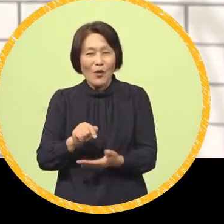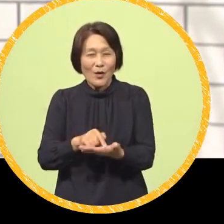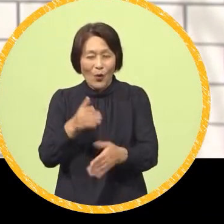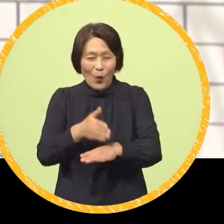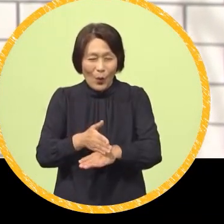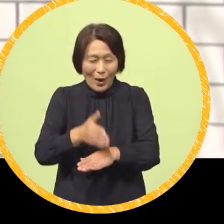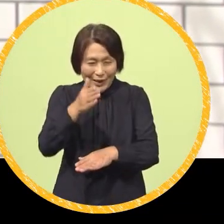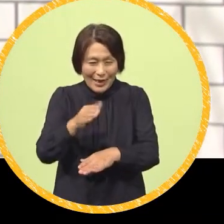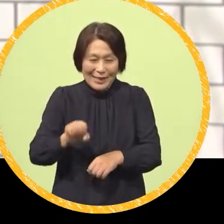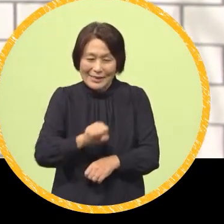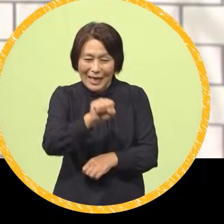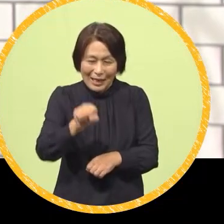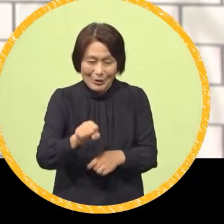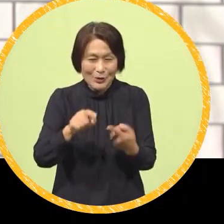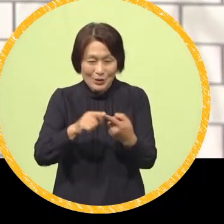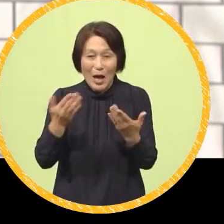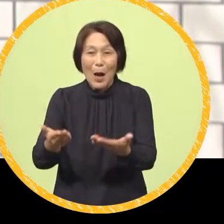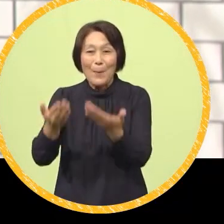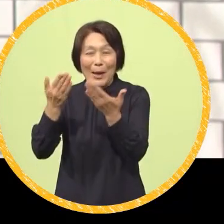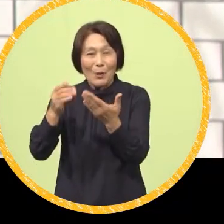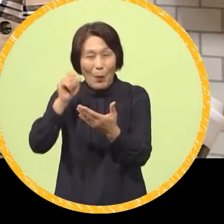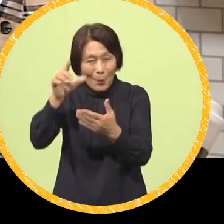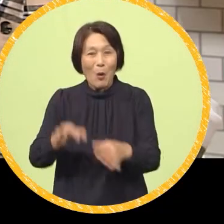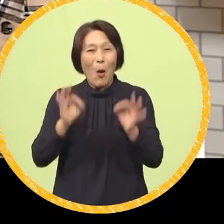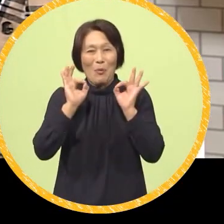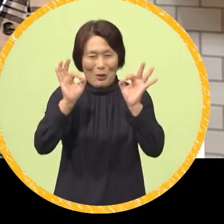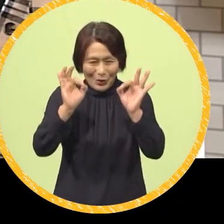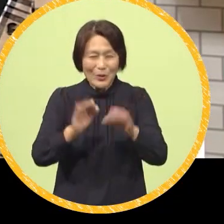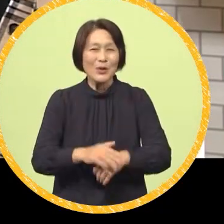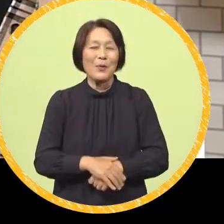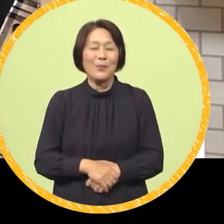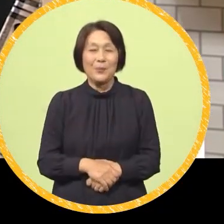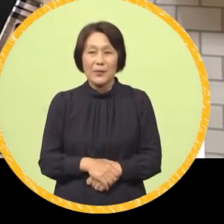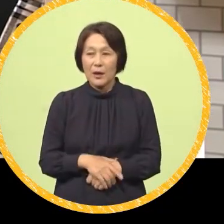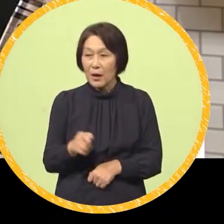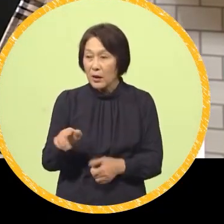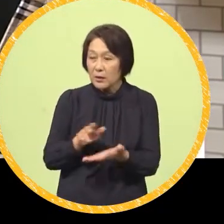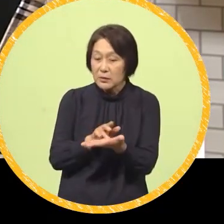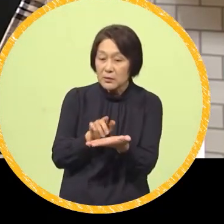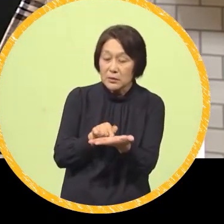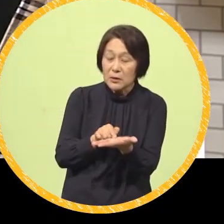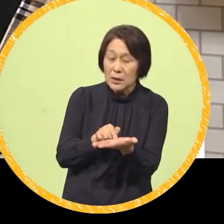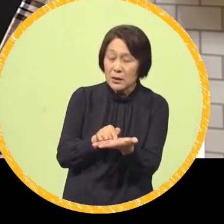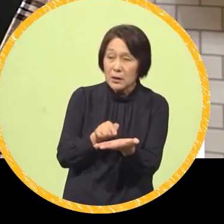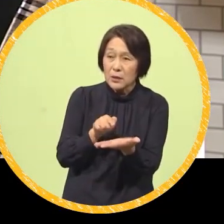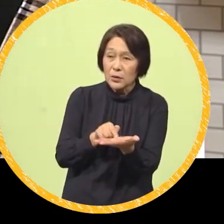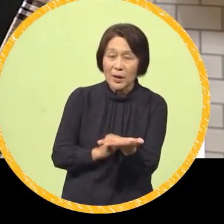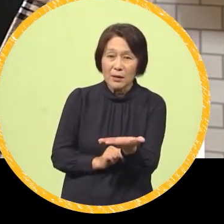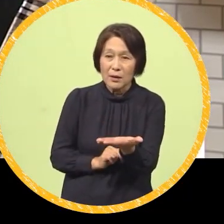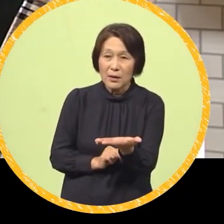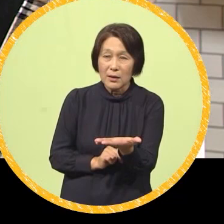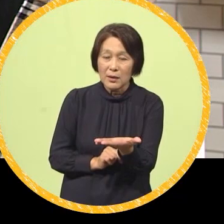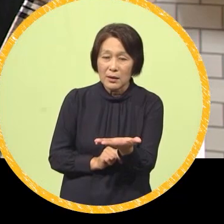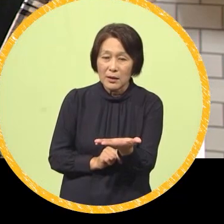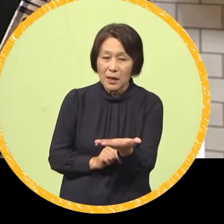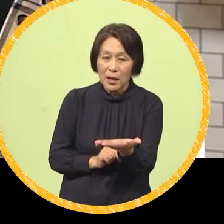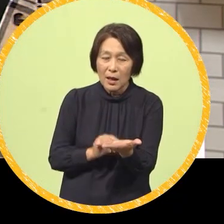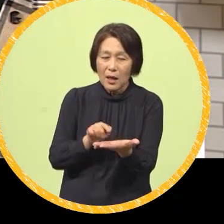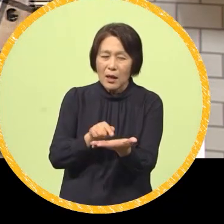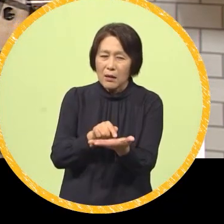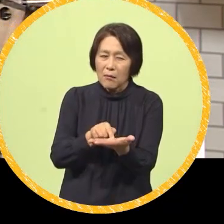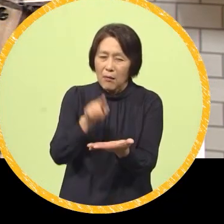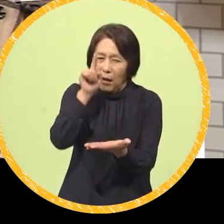げでサークルも勉強も絶好調。 薬？でもなんかそれって薬物じ